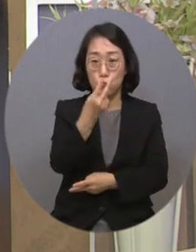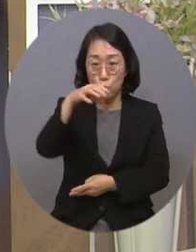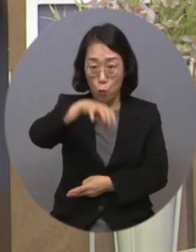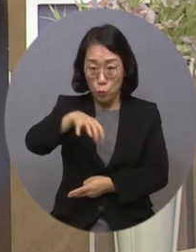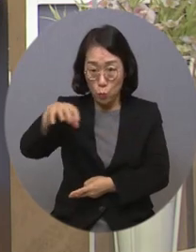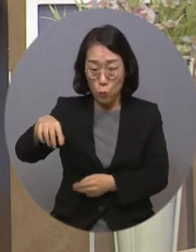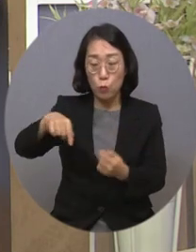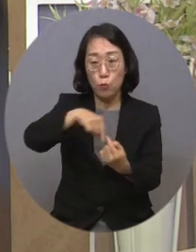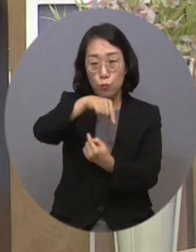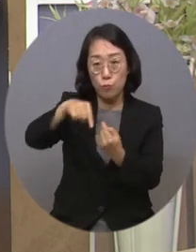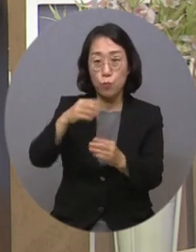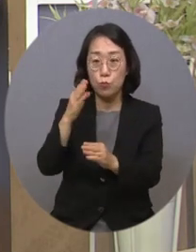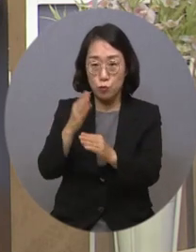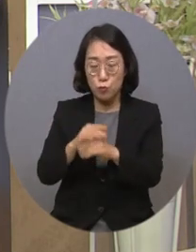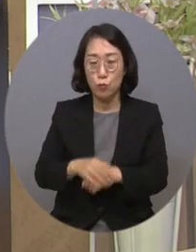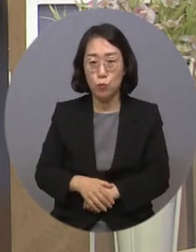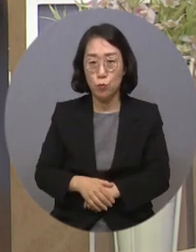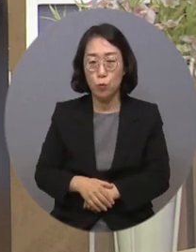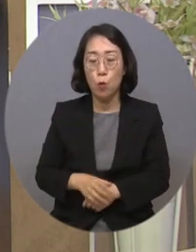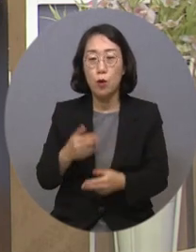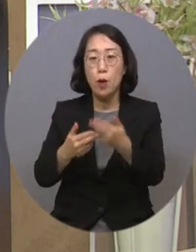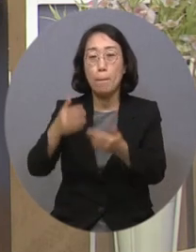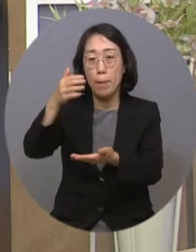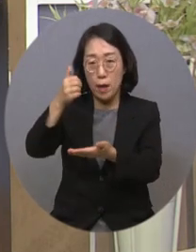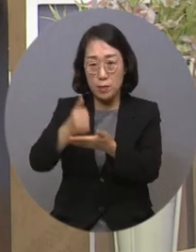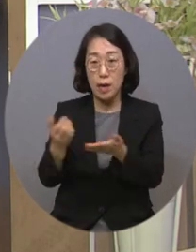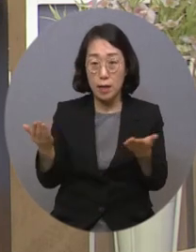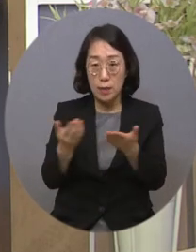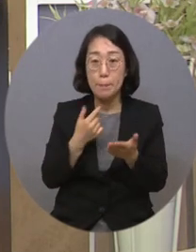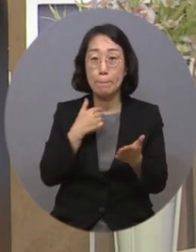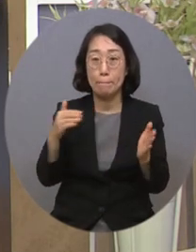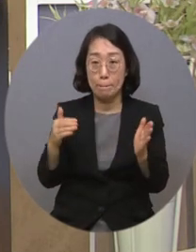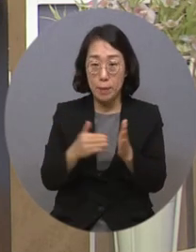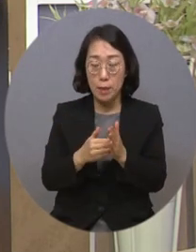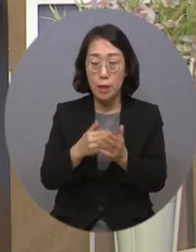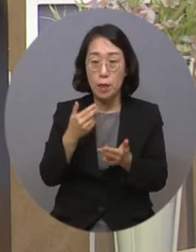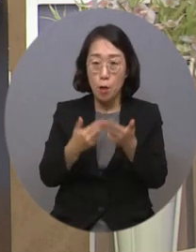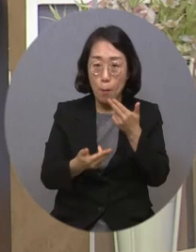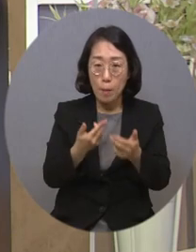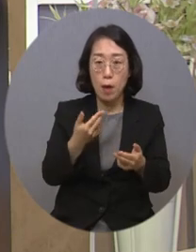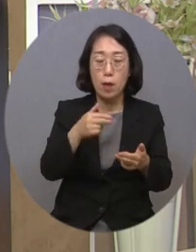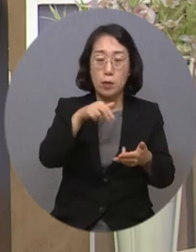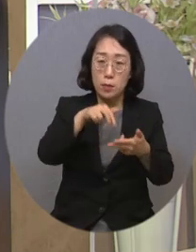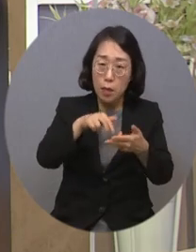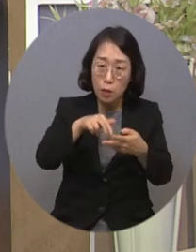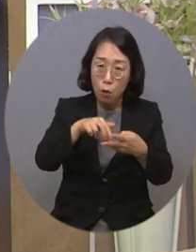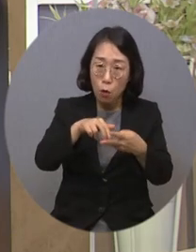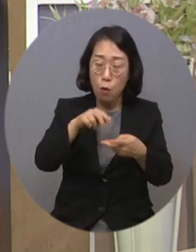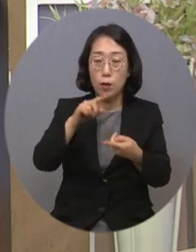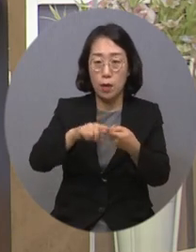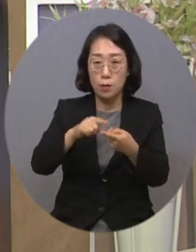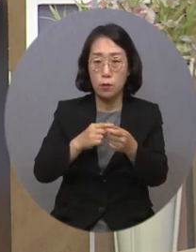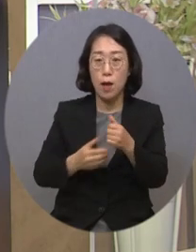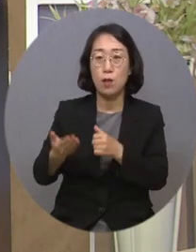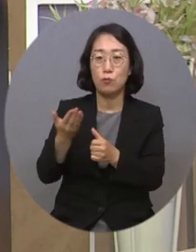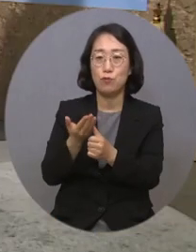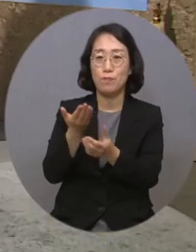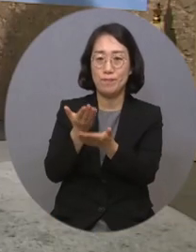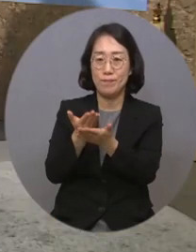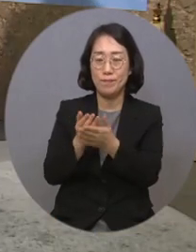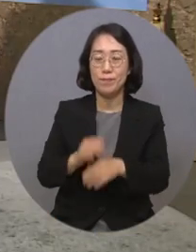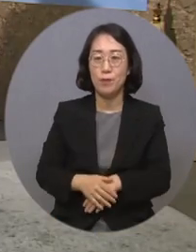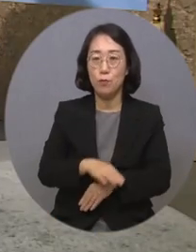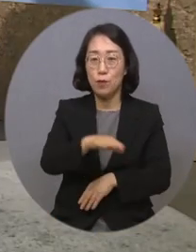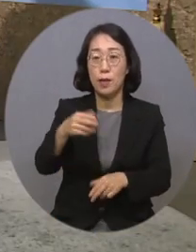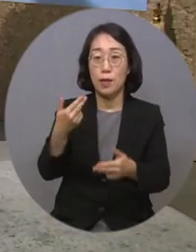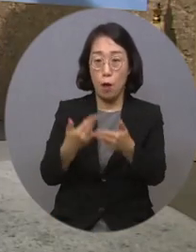장애인 주간보호시설 협회장도 역임하고 계시는데요. 이 협회와 센터에 대해서도 같이 소개를 부탁드리겠습니다. 네, 이제 저희 협회는